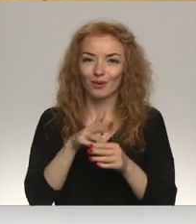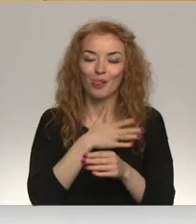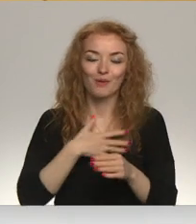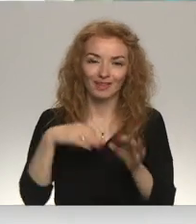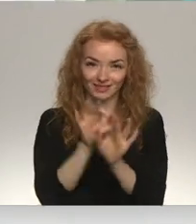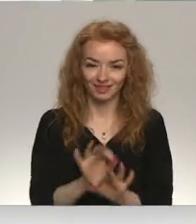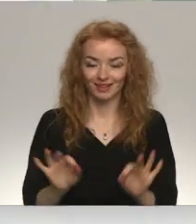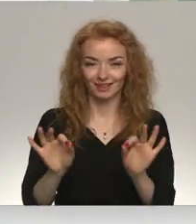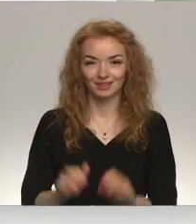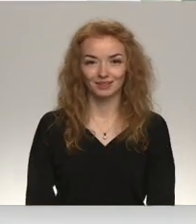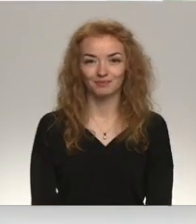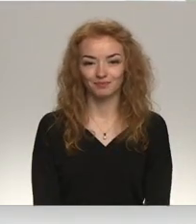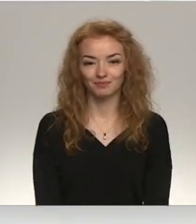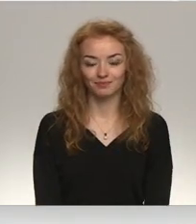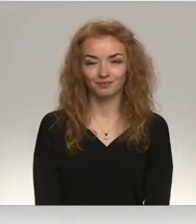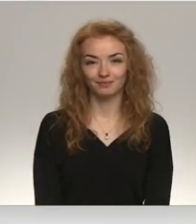skaisti.